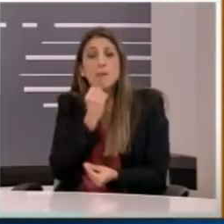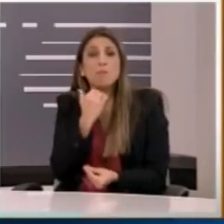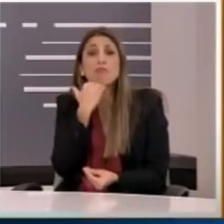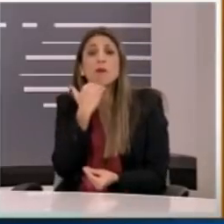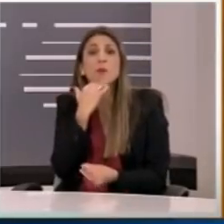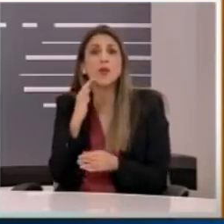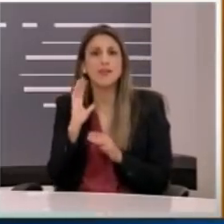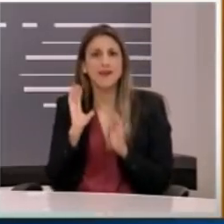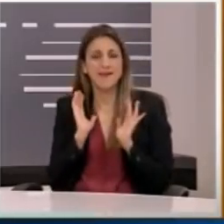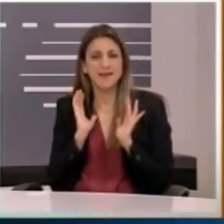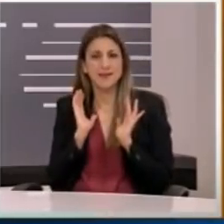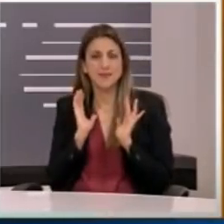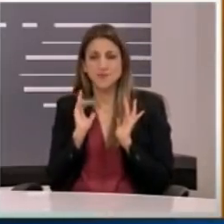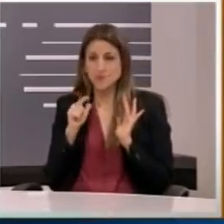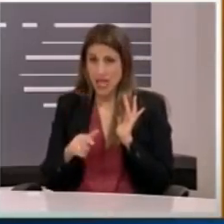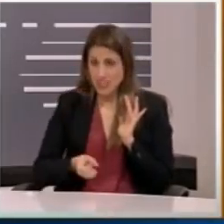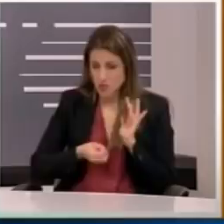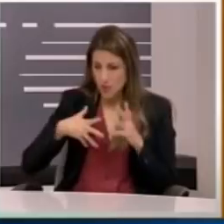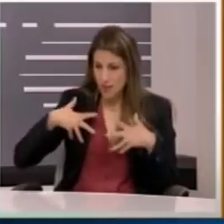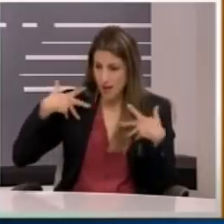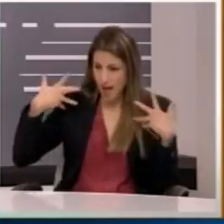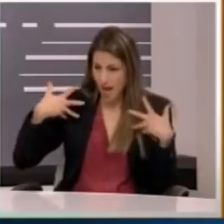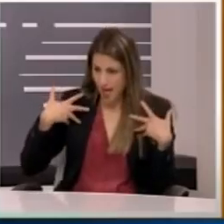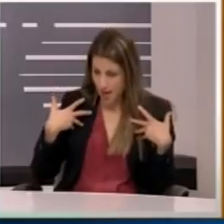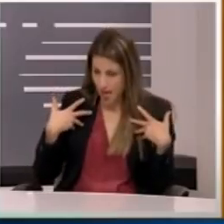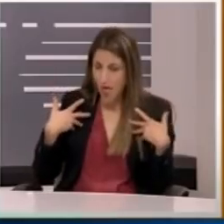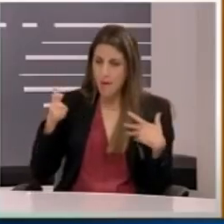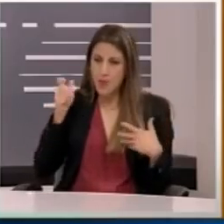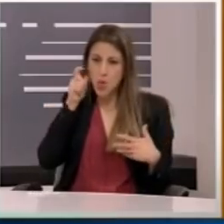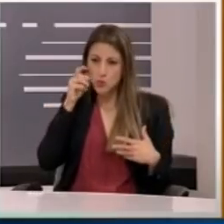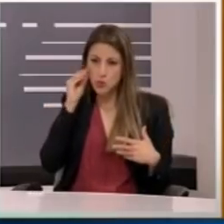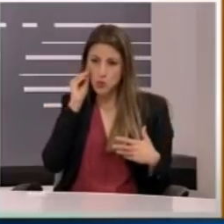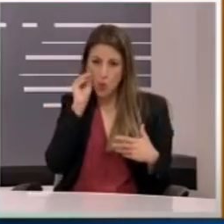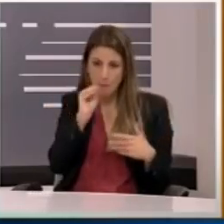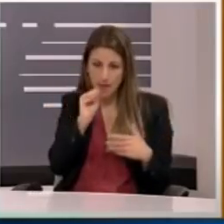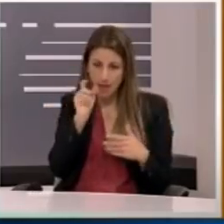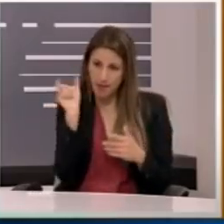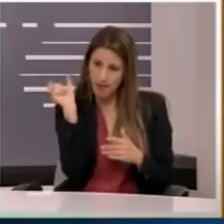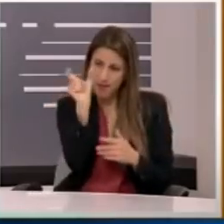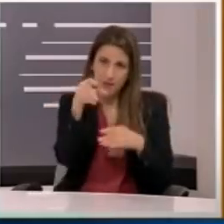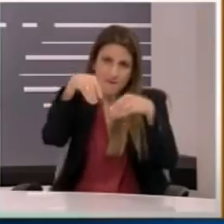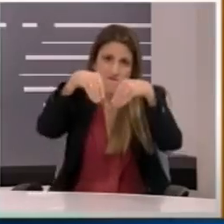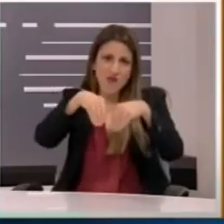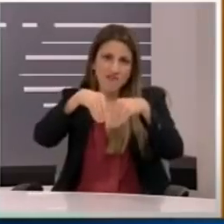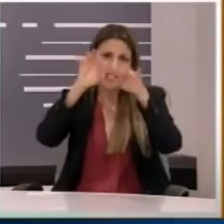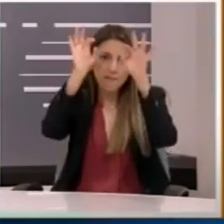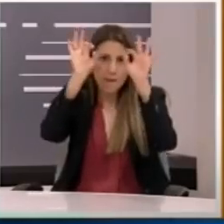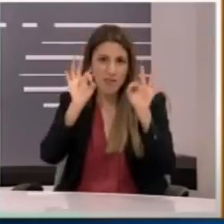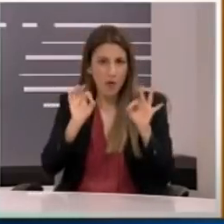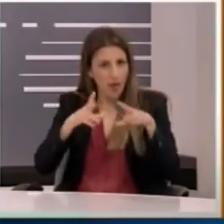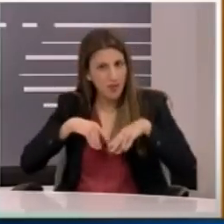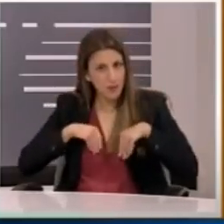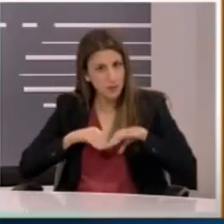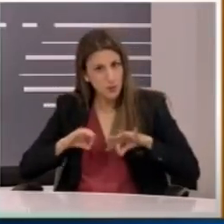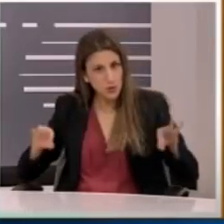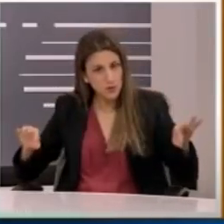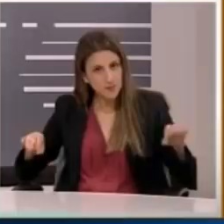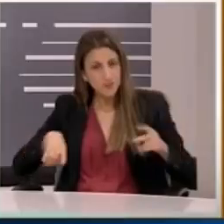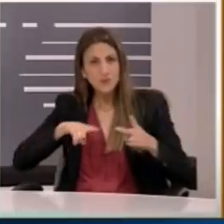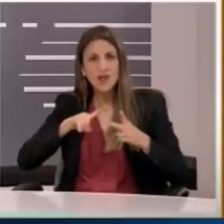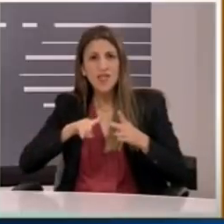Δηλαδή να χαίρεστε εδώ που δίνετε το όνομα της Μακεδονίας. Να χαίρεστε που συνέλαβε